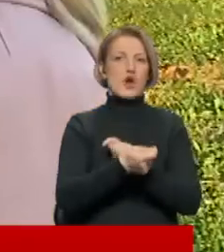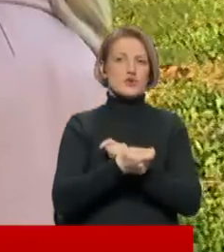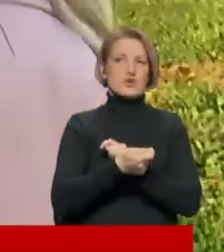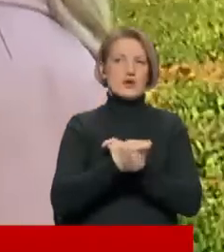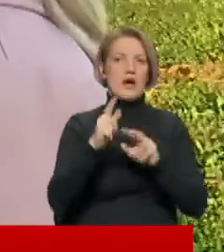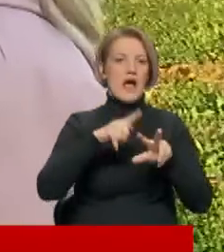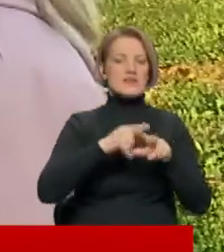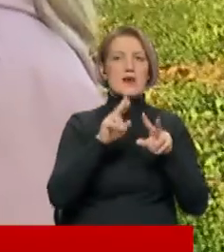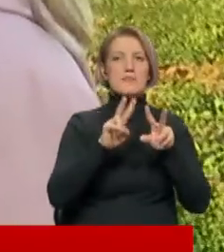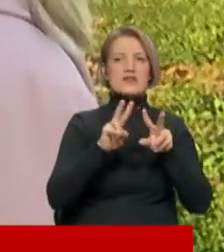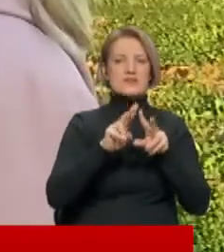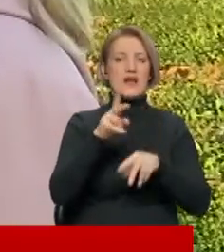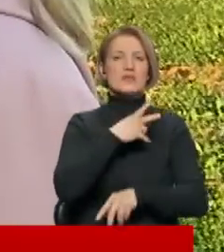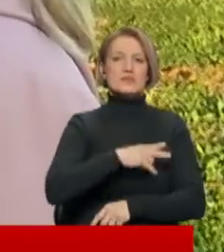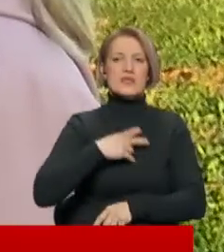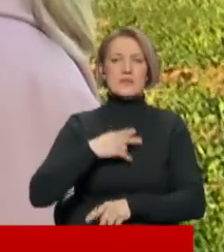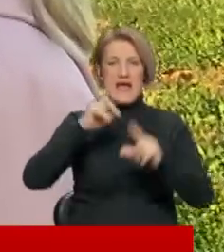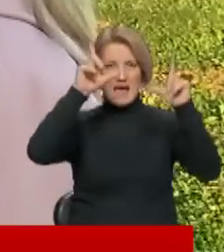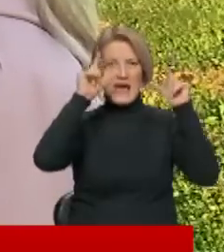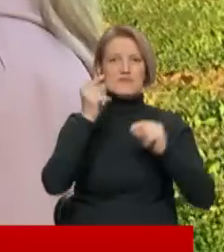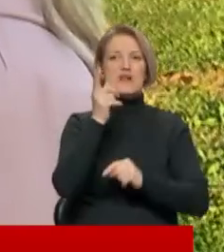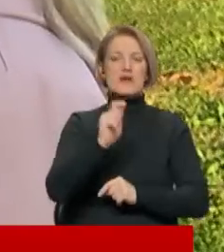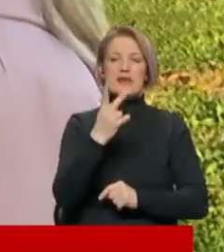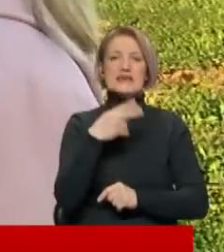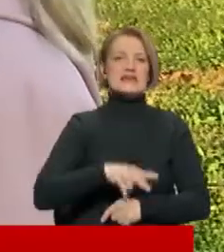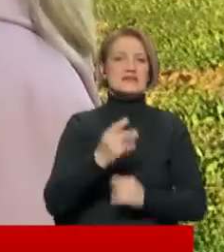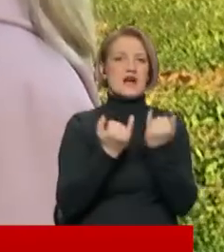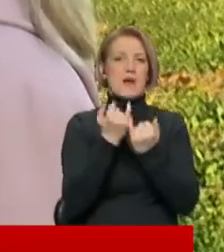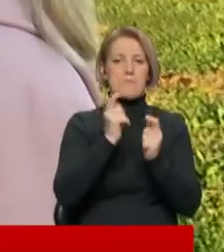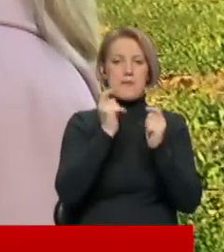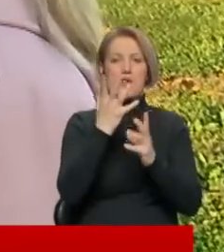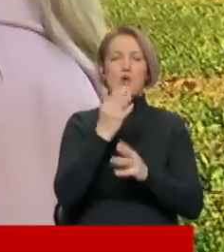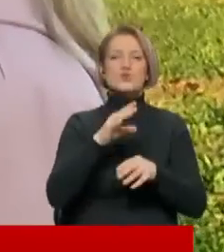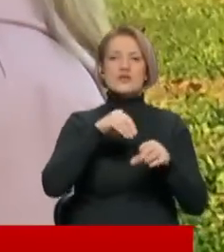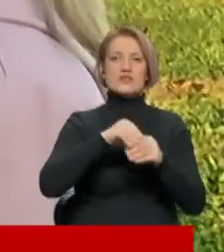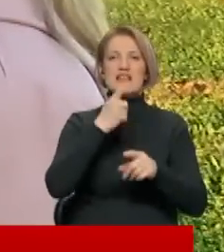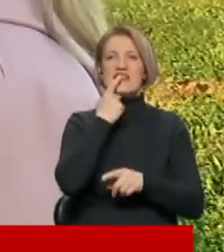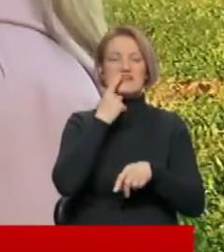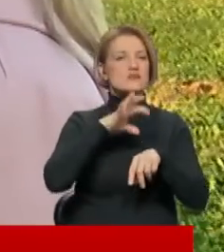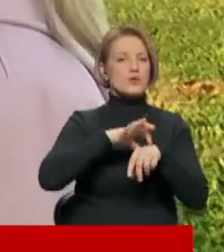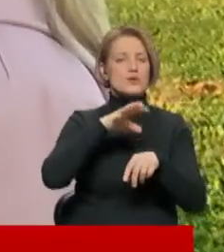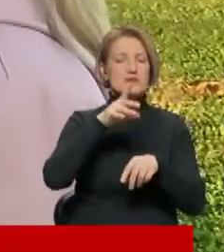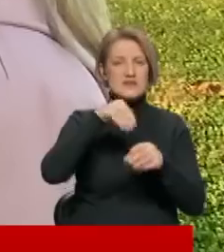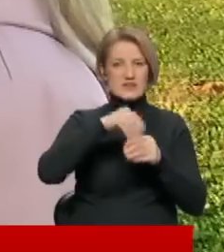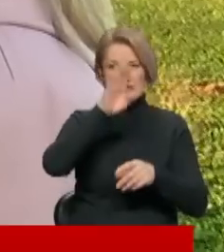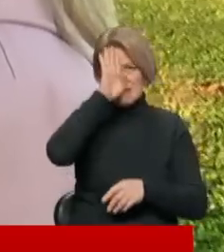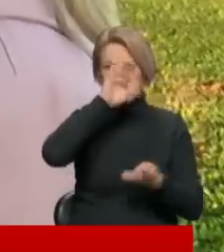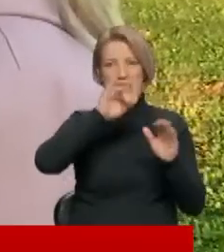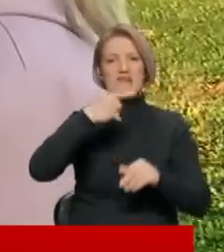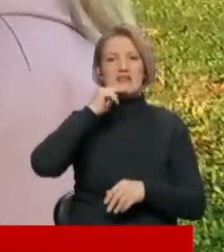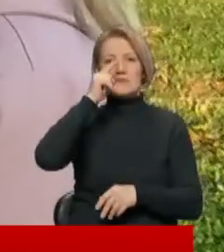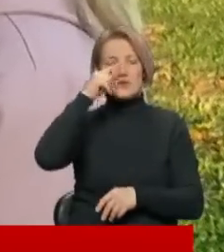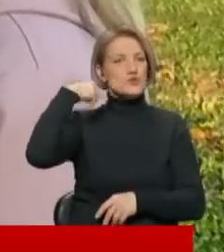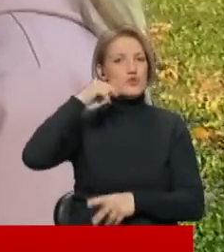Ali Şer ve Melisa yatırsın Danimarka diye hemşirelik yapan ikiz kardeşler pahalı olduğu için diş tedavisinde İstanbul'a geldi Zeytinburnu'nda